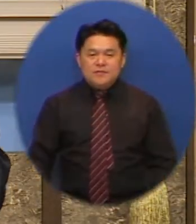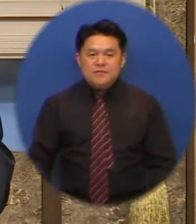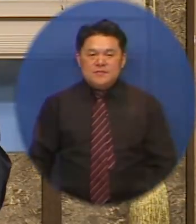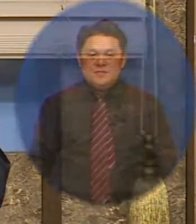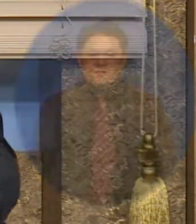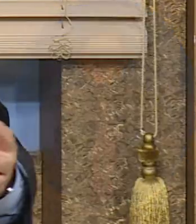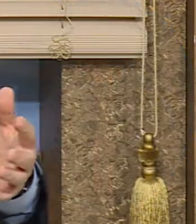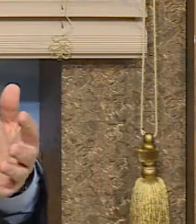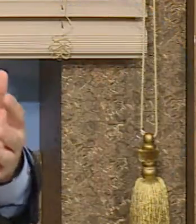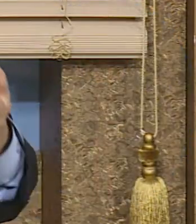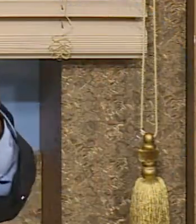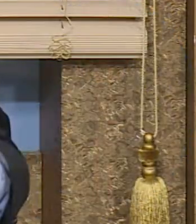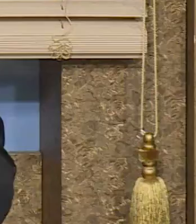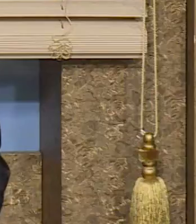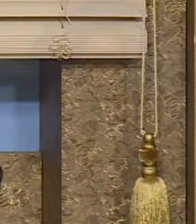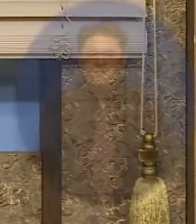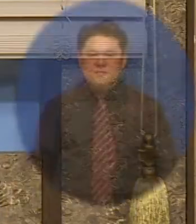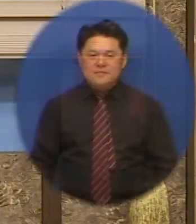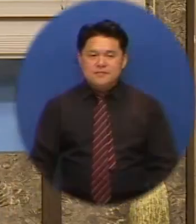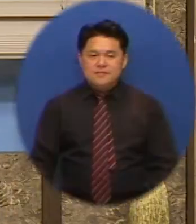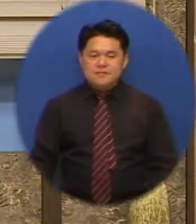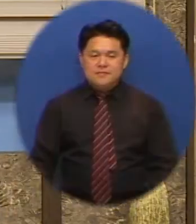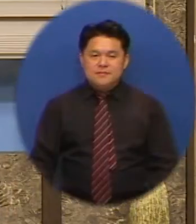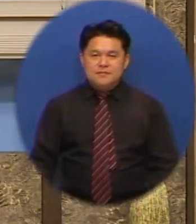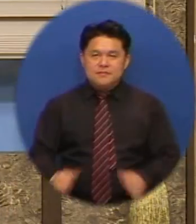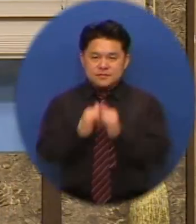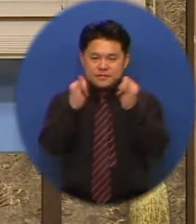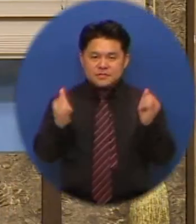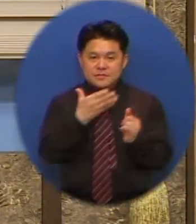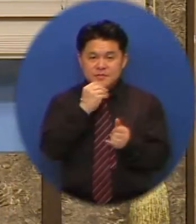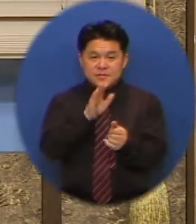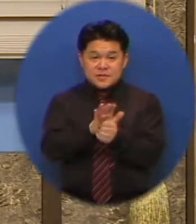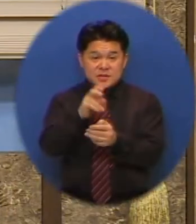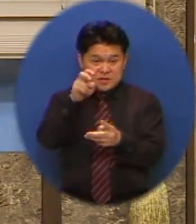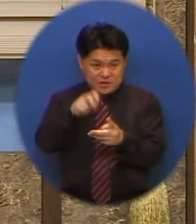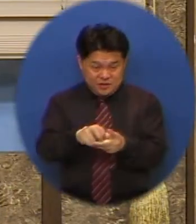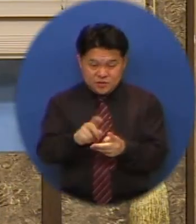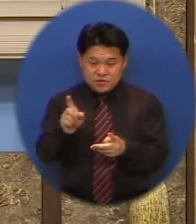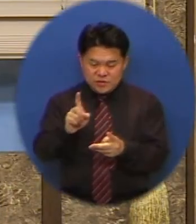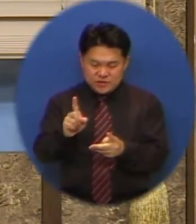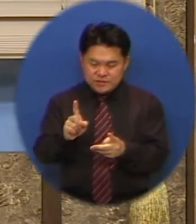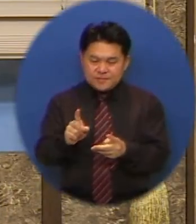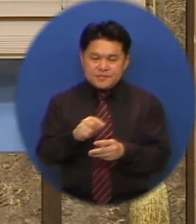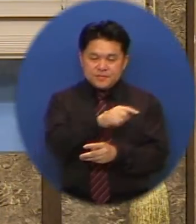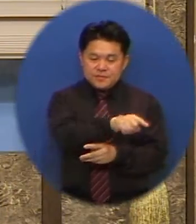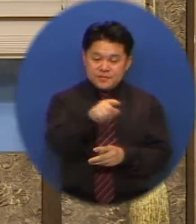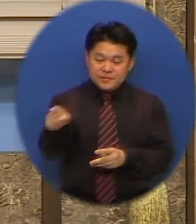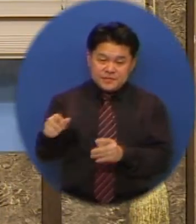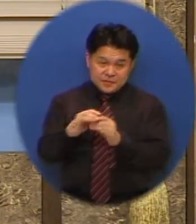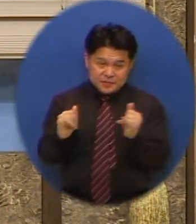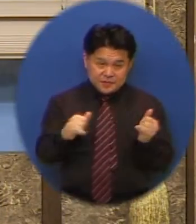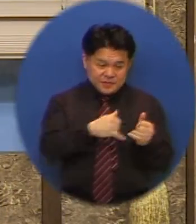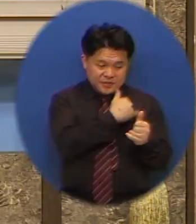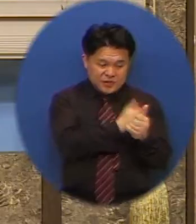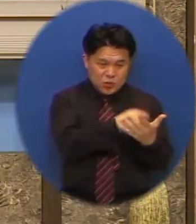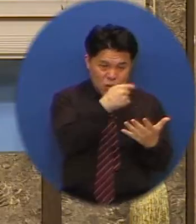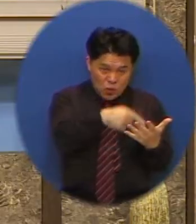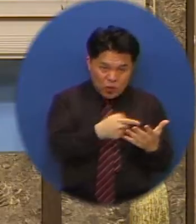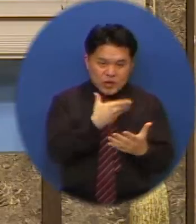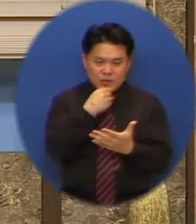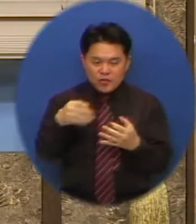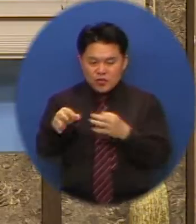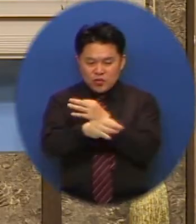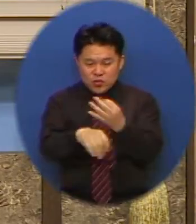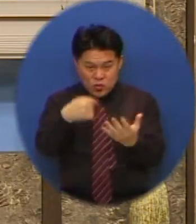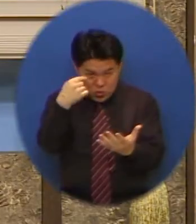기능. 그래서 아까 사회복지 지원센터는 이 사람들한테 뭐 인권 교육이라든지 복지